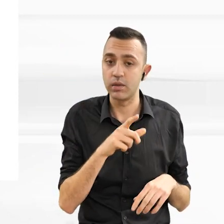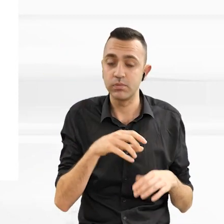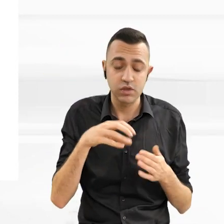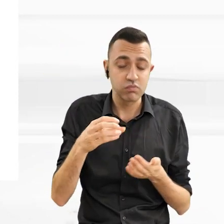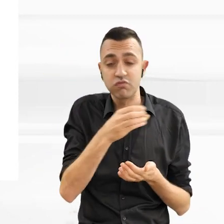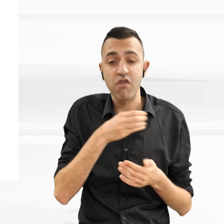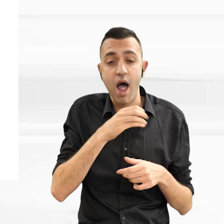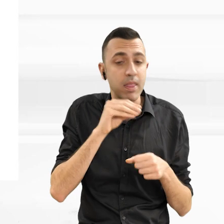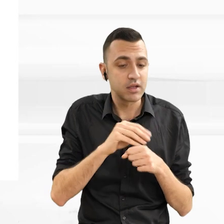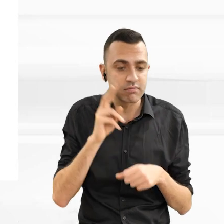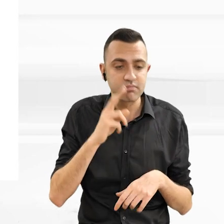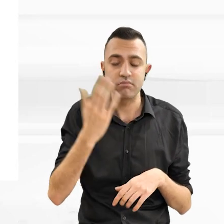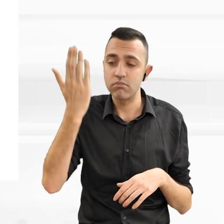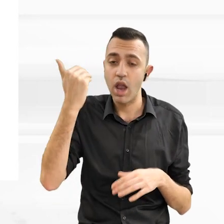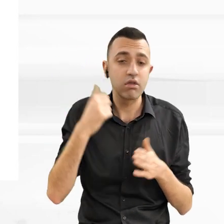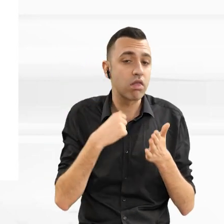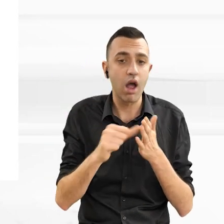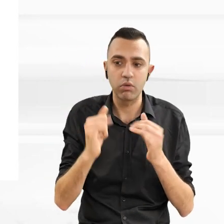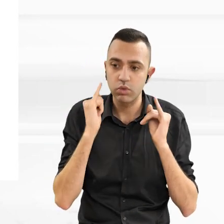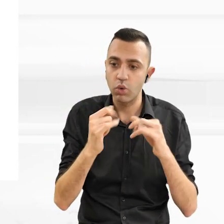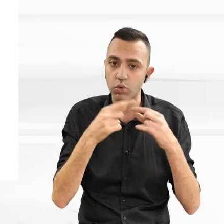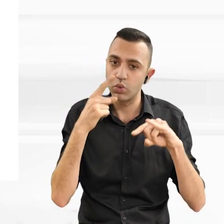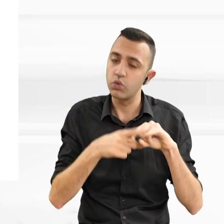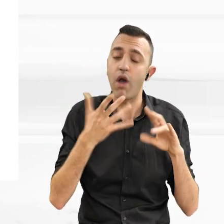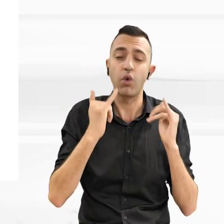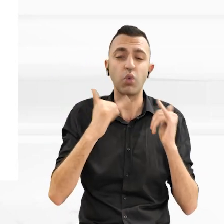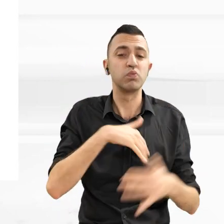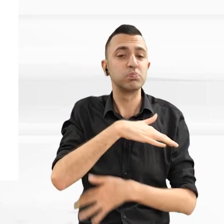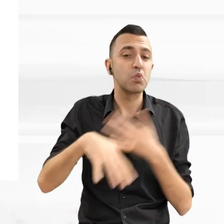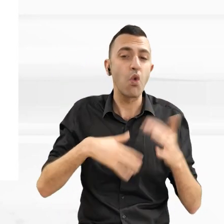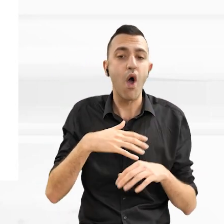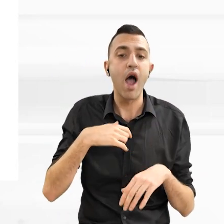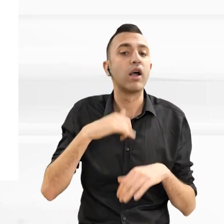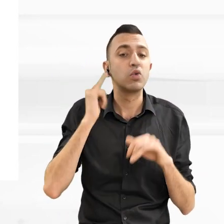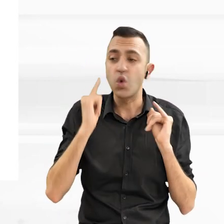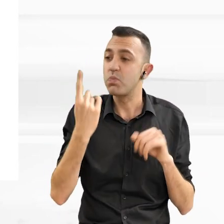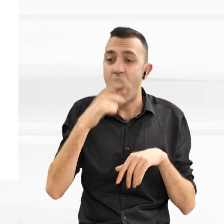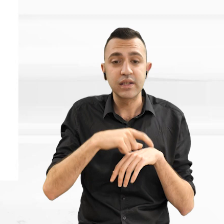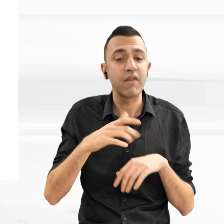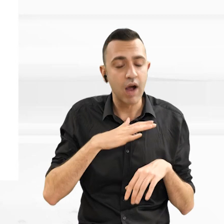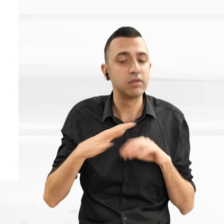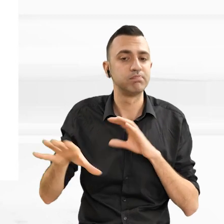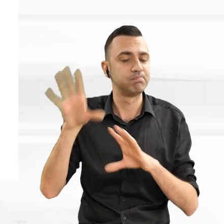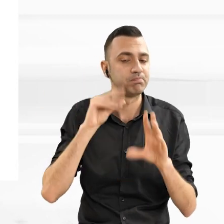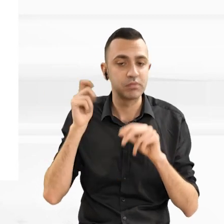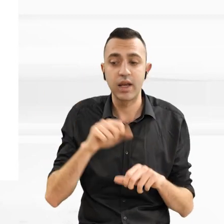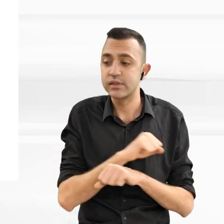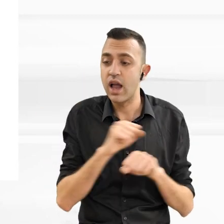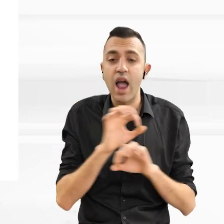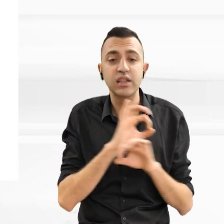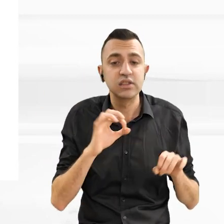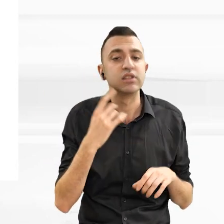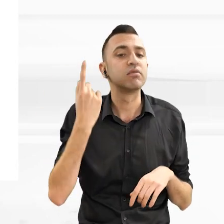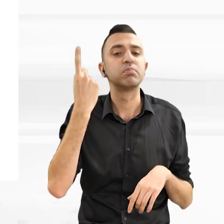Gelecekte yaşanabilecek kötü olaylar veya kötü ruhların sebep olduğu hastalıklar öğrenilirmiş zararsız ve psikolojik yönden